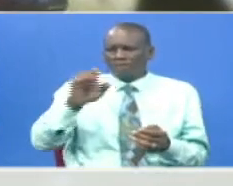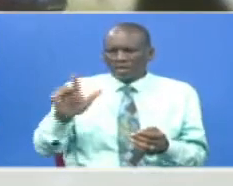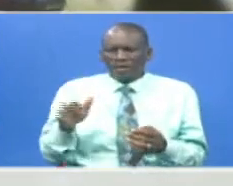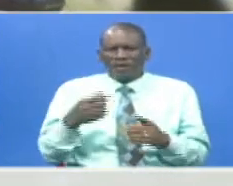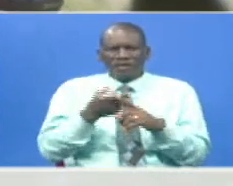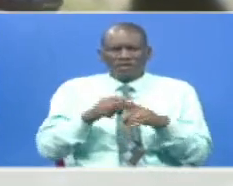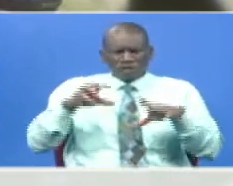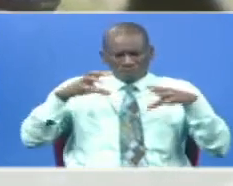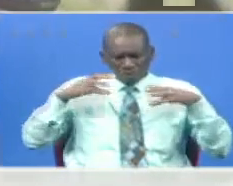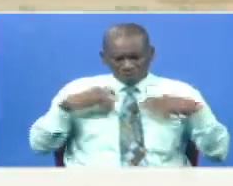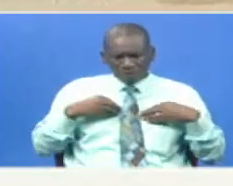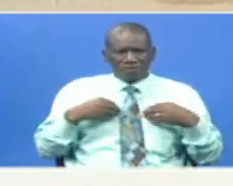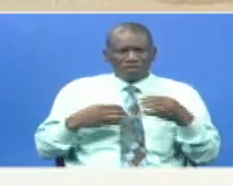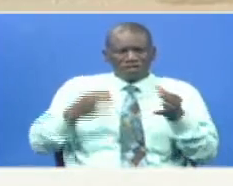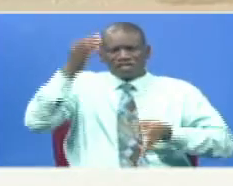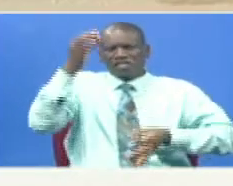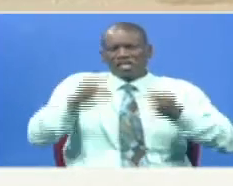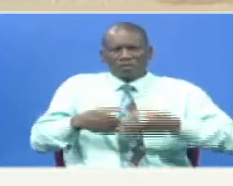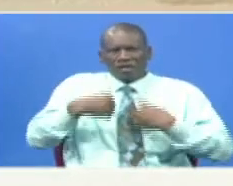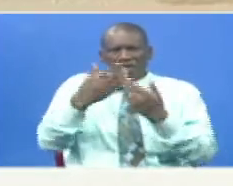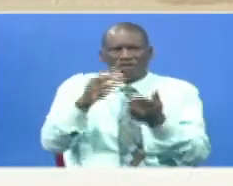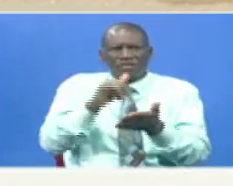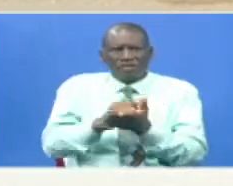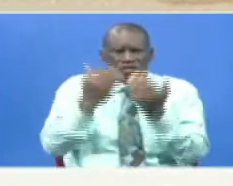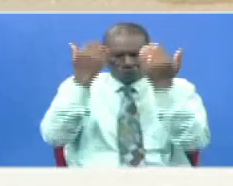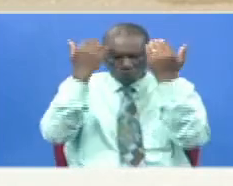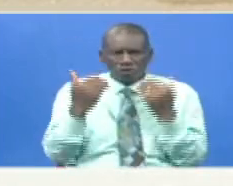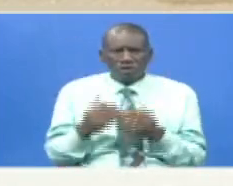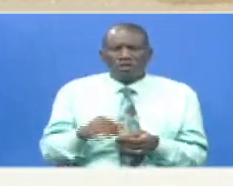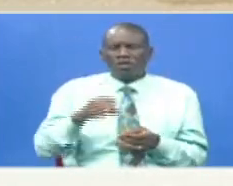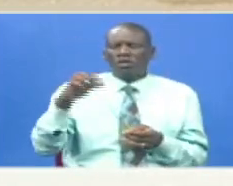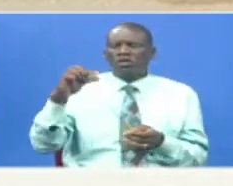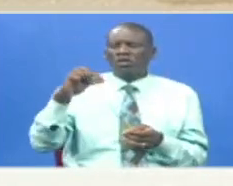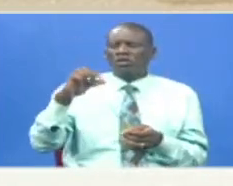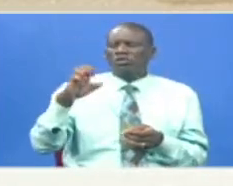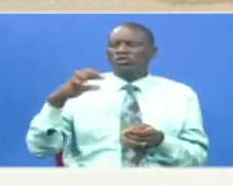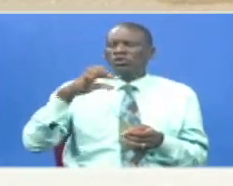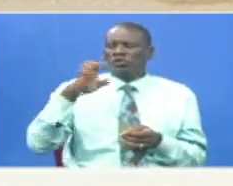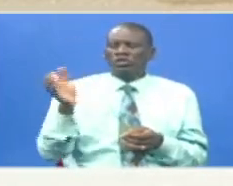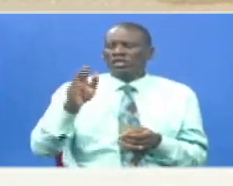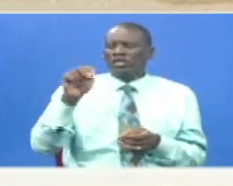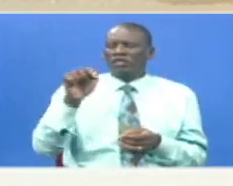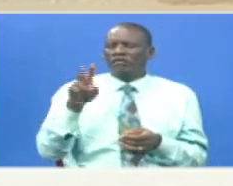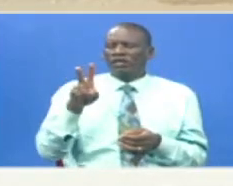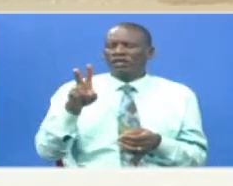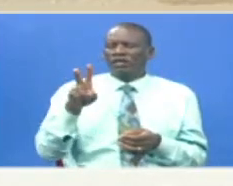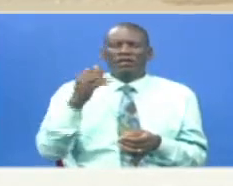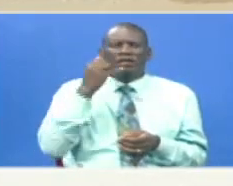atakubaliana na uamuzi utakaotolewa na mahakama hiyo. George Kieru, NTV, Nakuru.